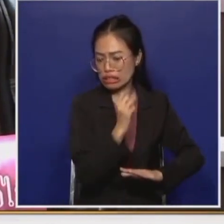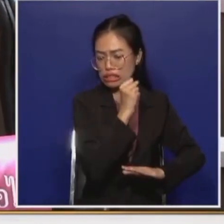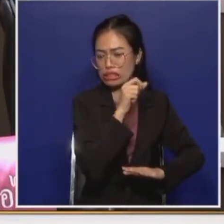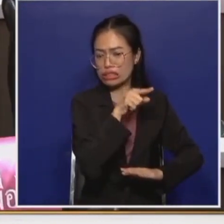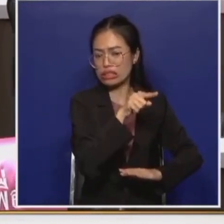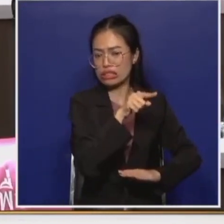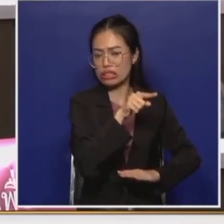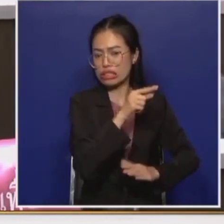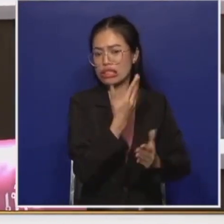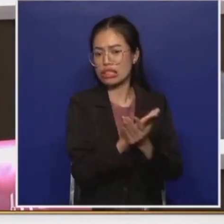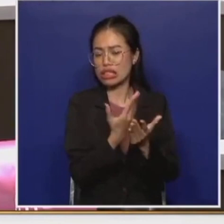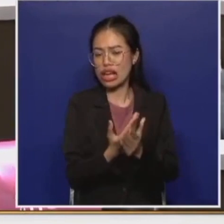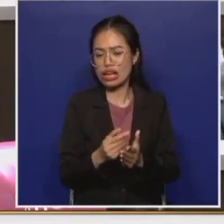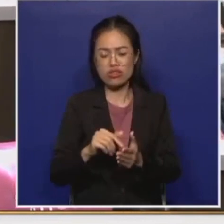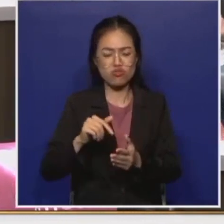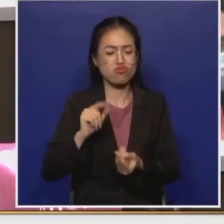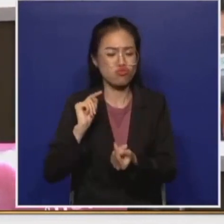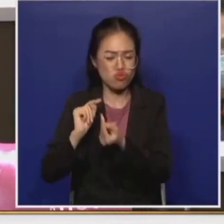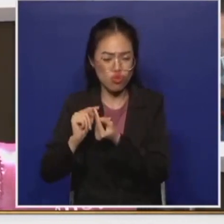ทั้งทั้งที่เป็นเงินสวนตัวเขา